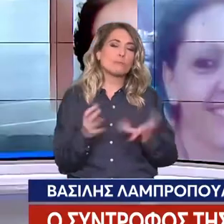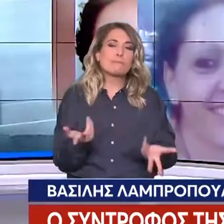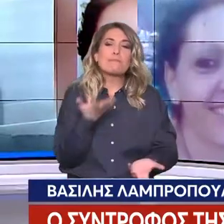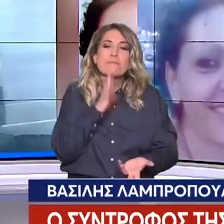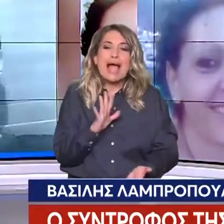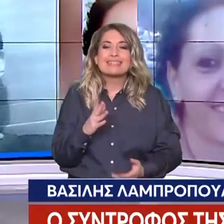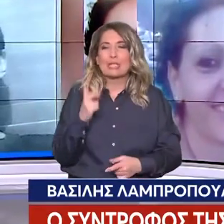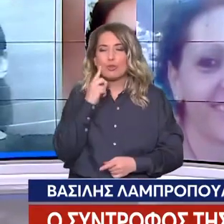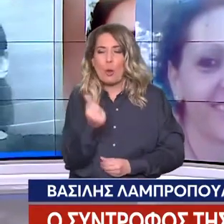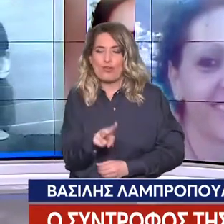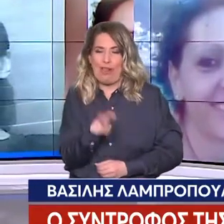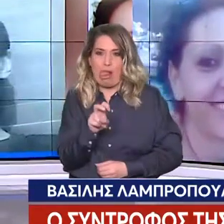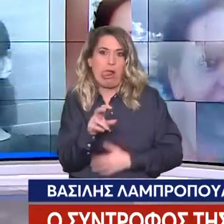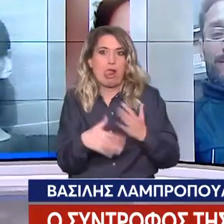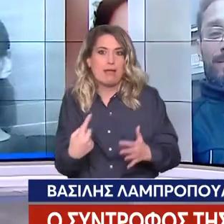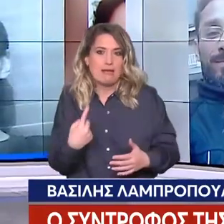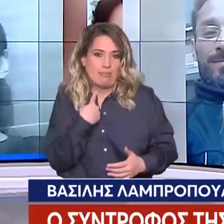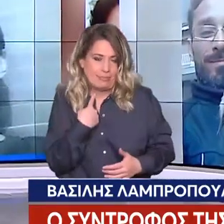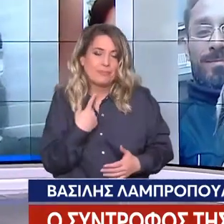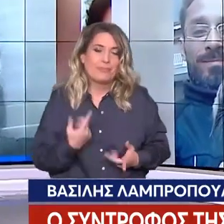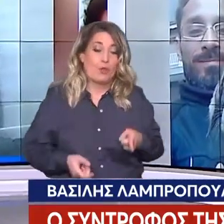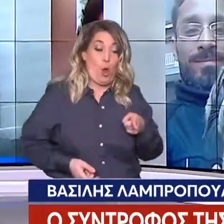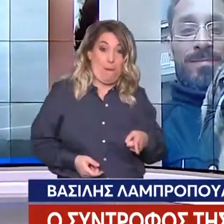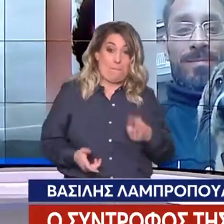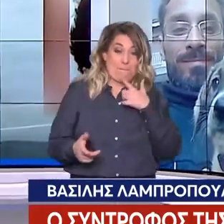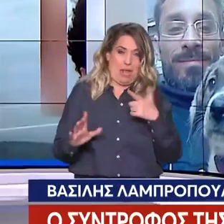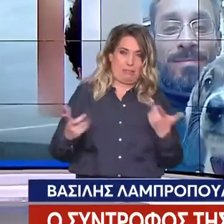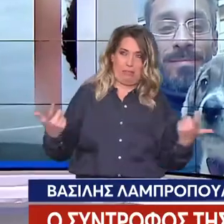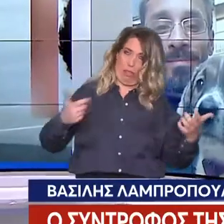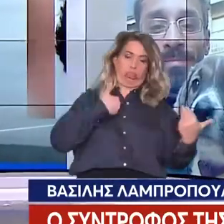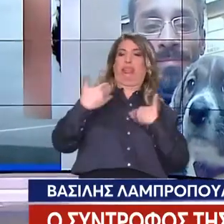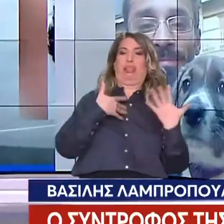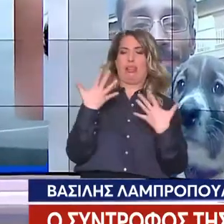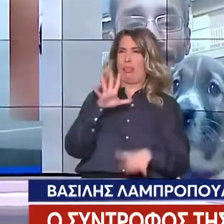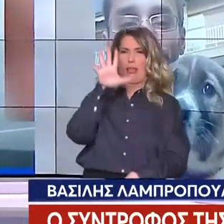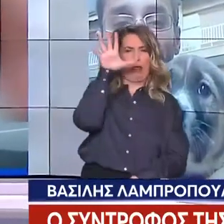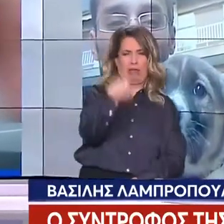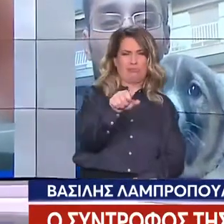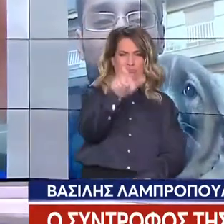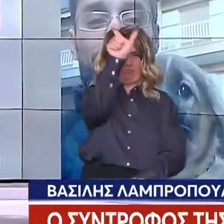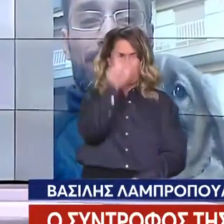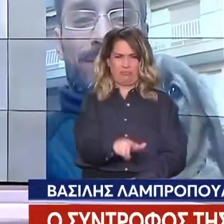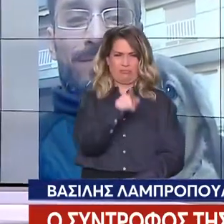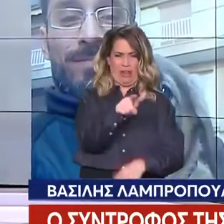κοπέλα προφανώς γνώριζε ότι αυτός που εμφανιζόταν ως δράστης ήταν ο σύντροφός, που δεν μπορούσε να αλλάζει